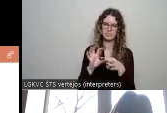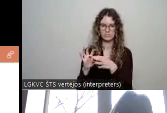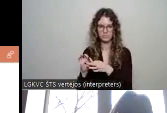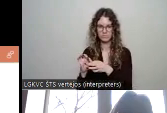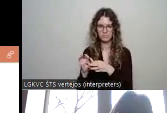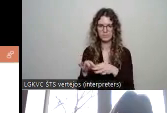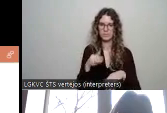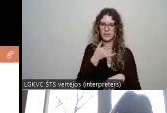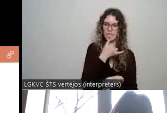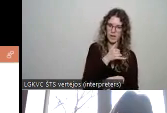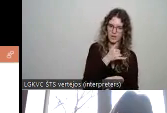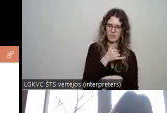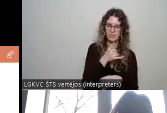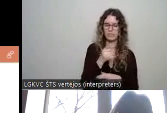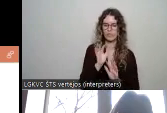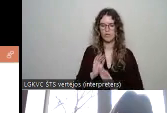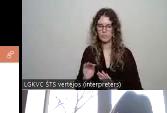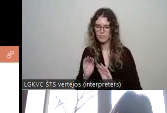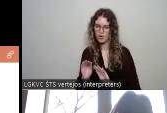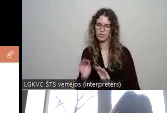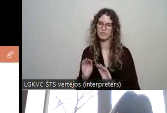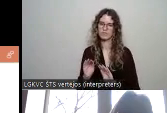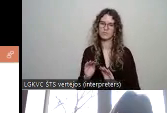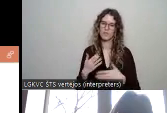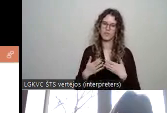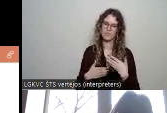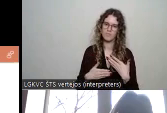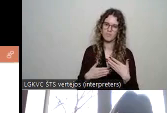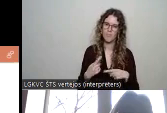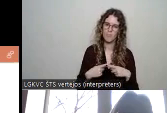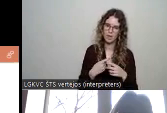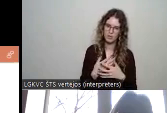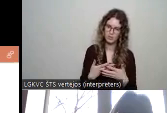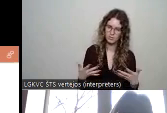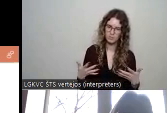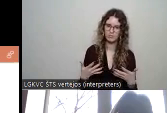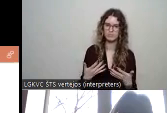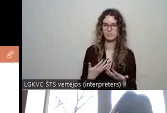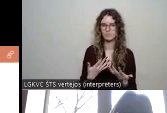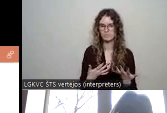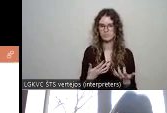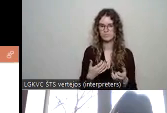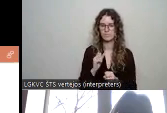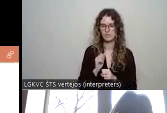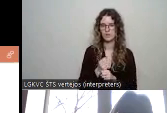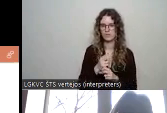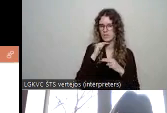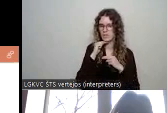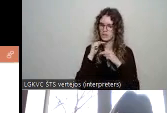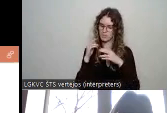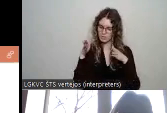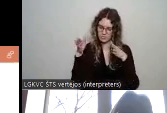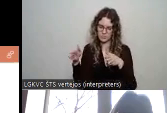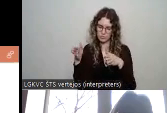vertinimo mokymo metodų turinio ir kad tam būtų skiriamas pakankamas tikrai geras